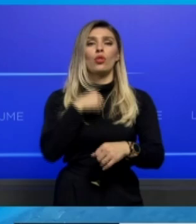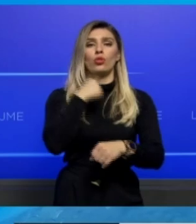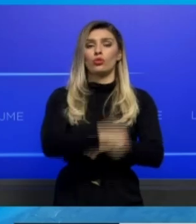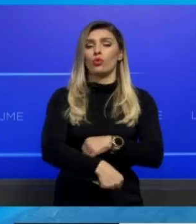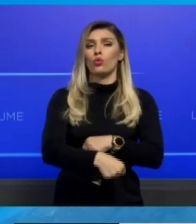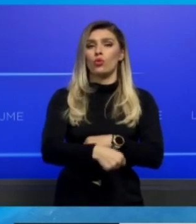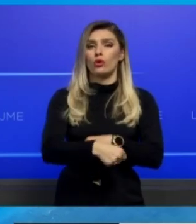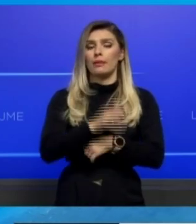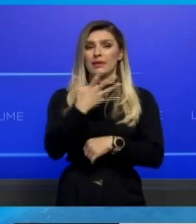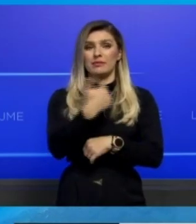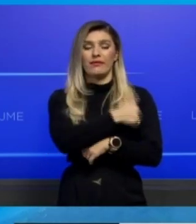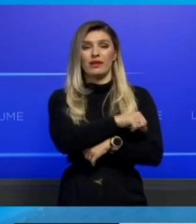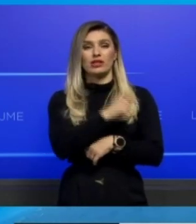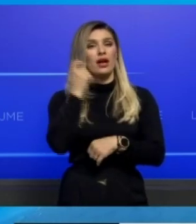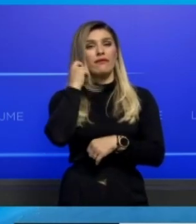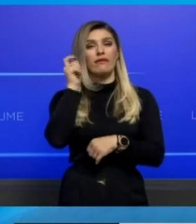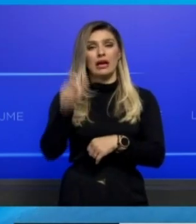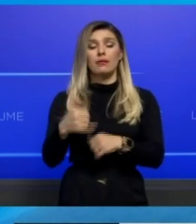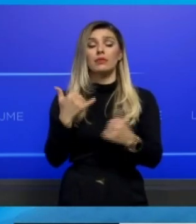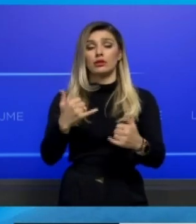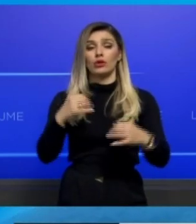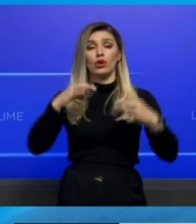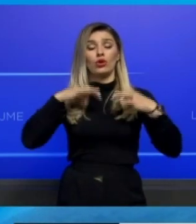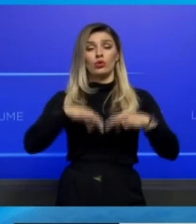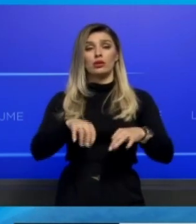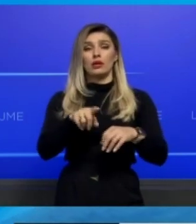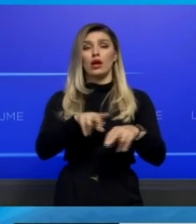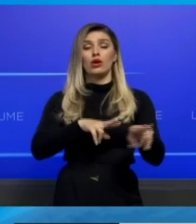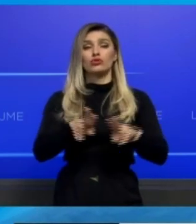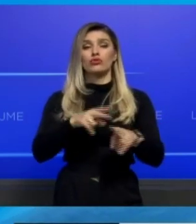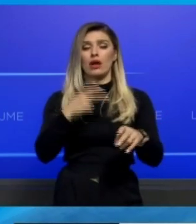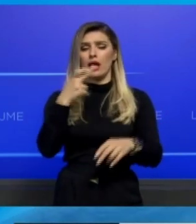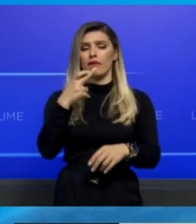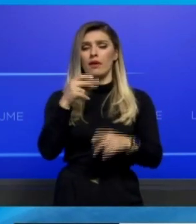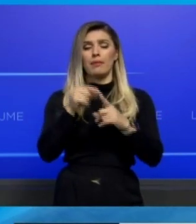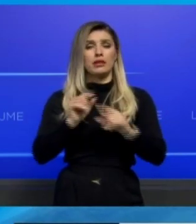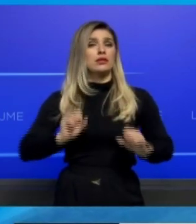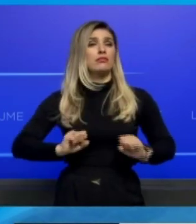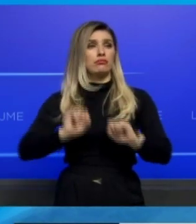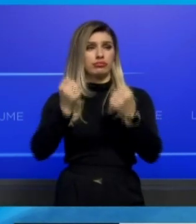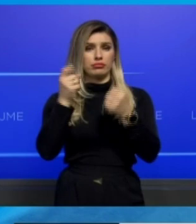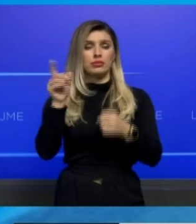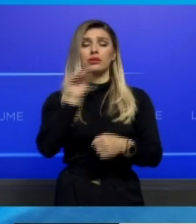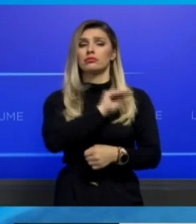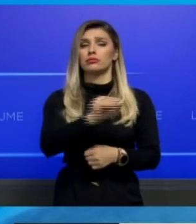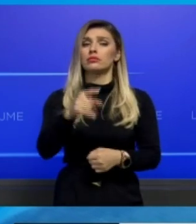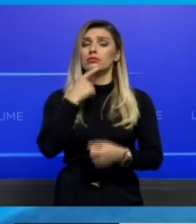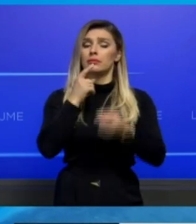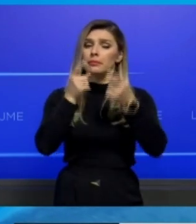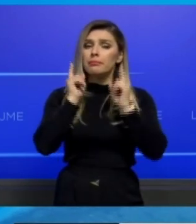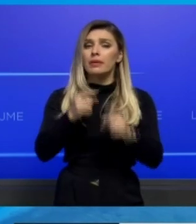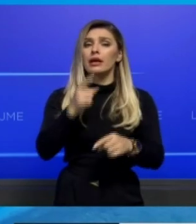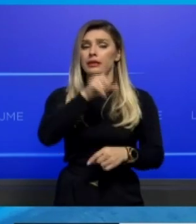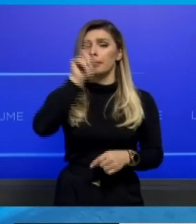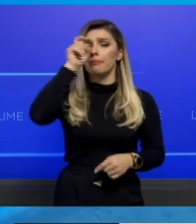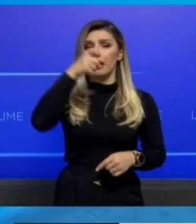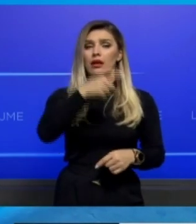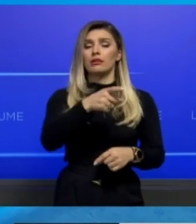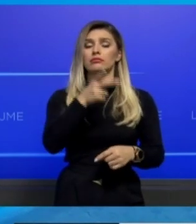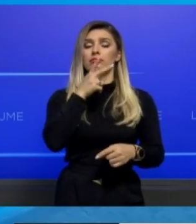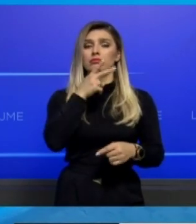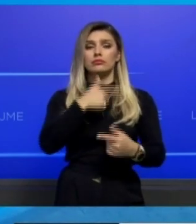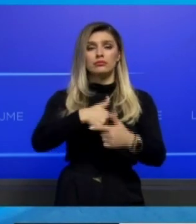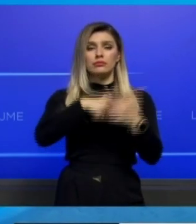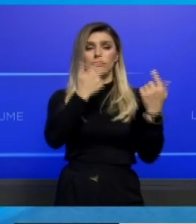kanë nxitur reagimin edhe të kryetarit të gjykatës supreme Enver Peci. Ai ka kërkuar nga kryetari i gjykatës themelore në Pej që të